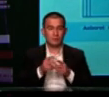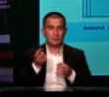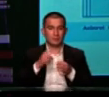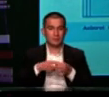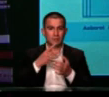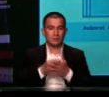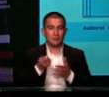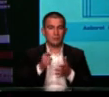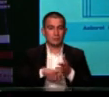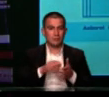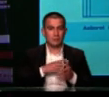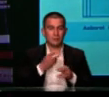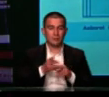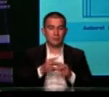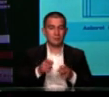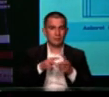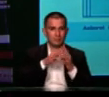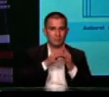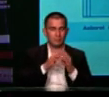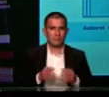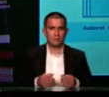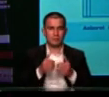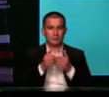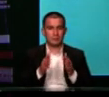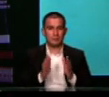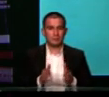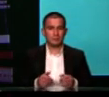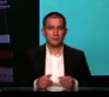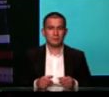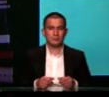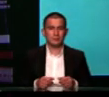kalit yordamida uni tiklab ochadi.